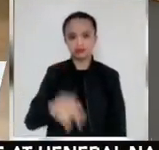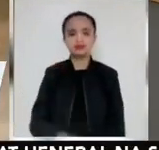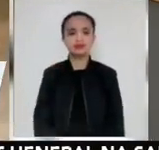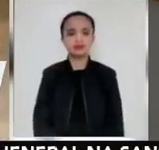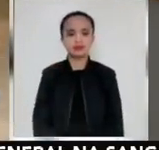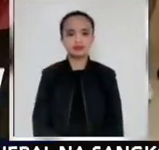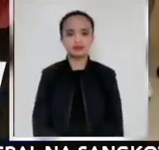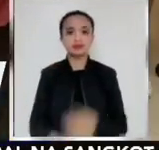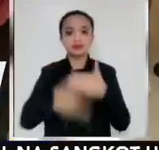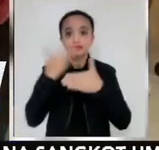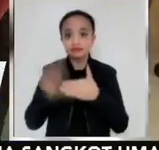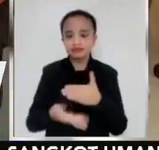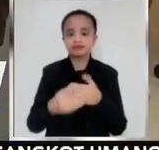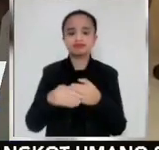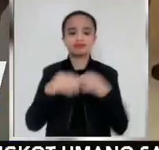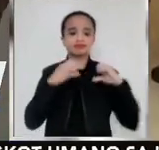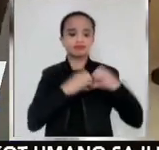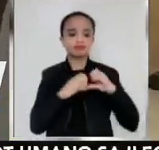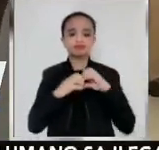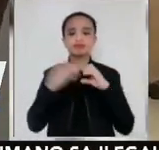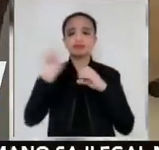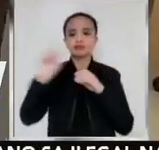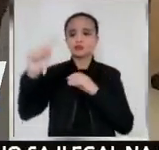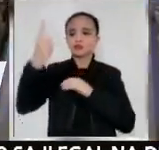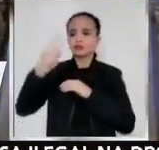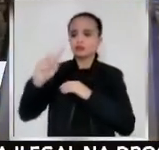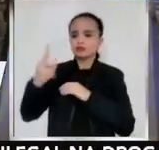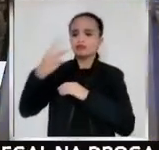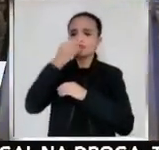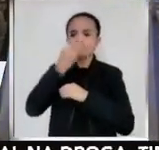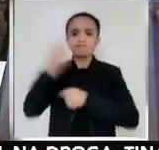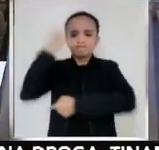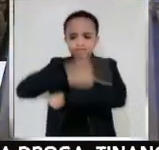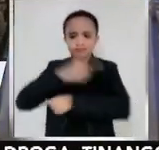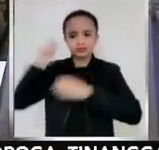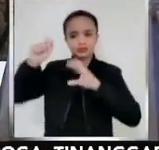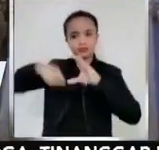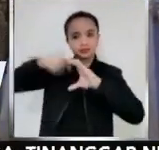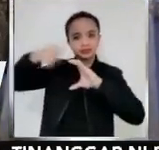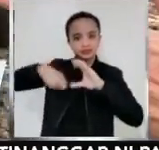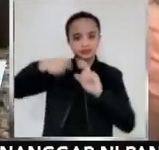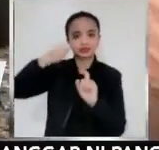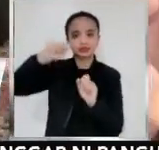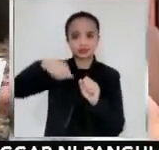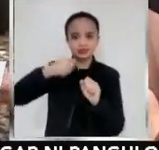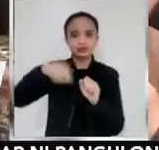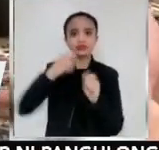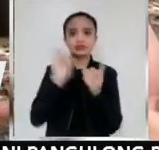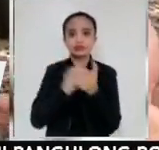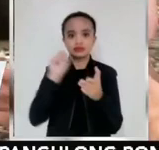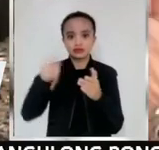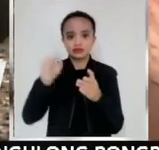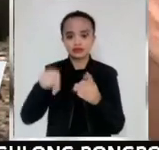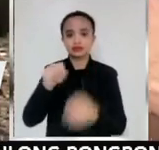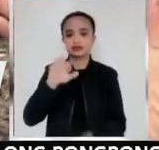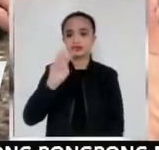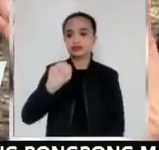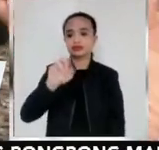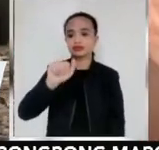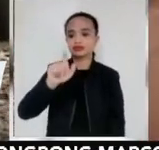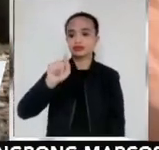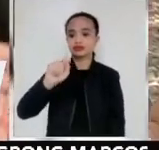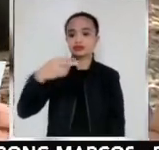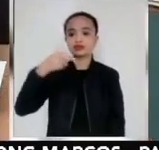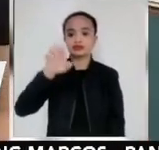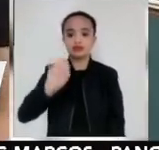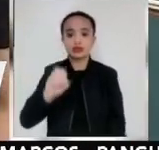GMA Integrated News ang mga unang araw ng taping ng serye. Tila nanganganay ang co-star na si Mateo Gudicelli dahil matapos